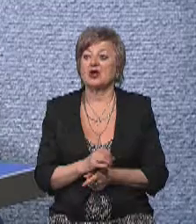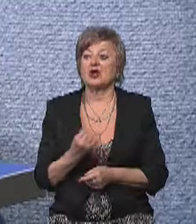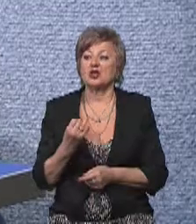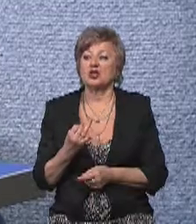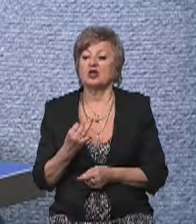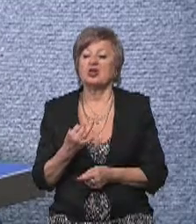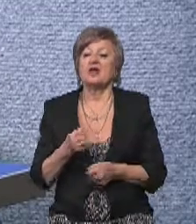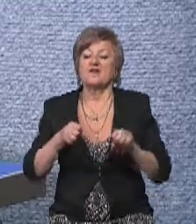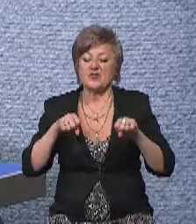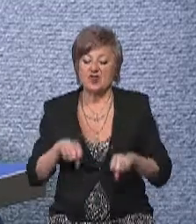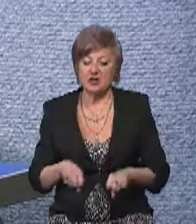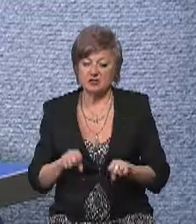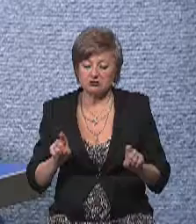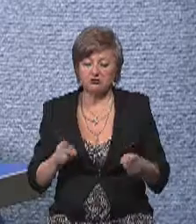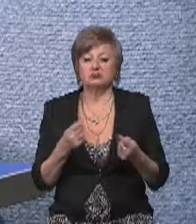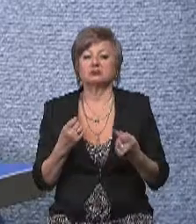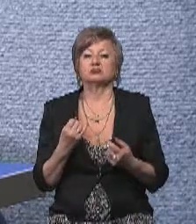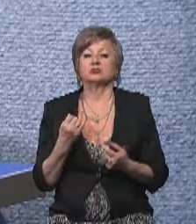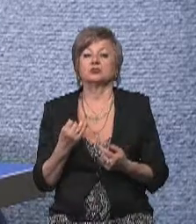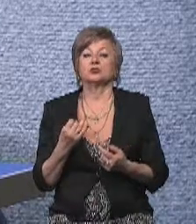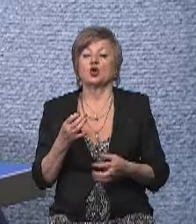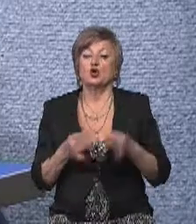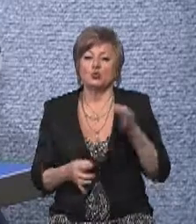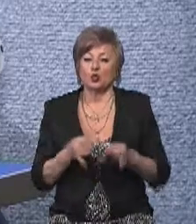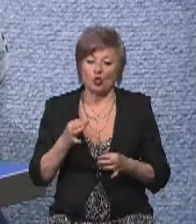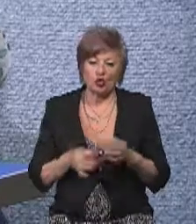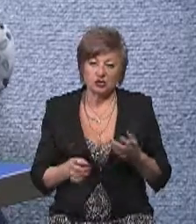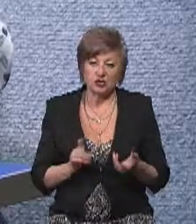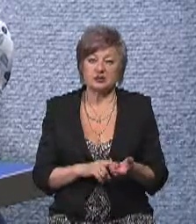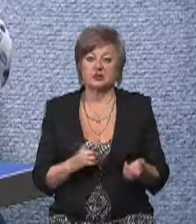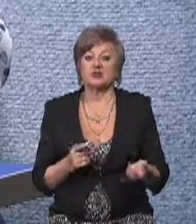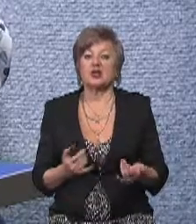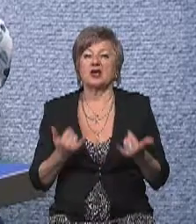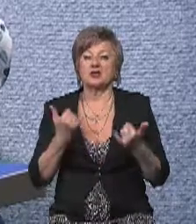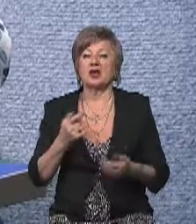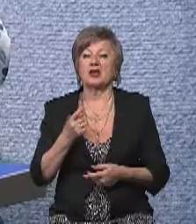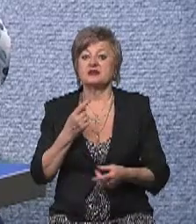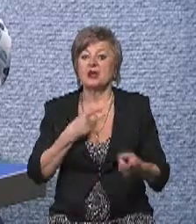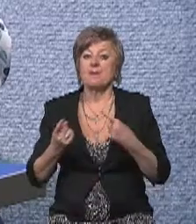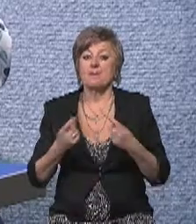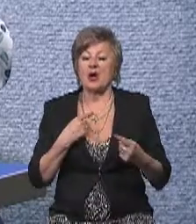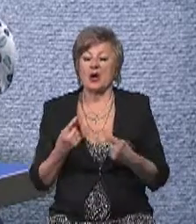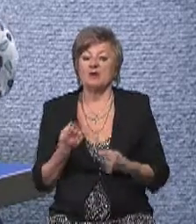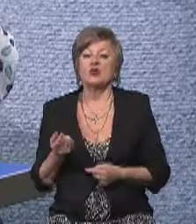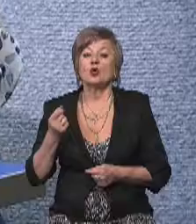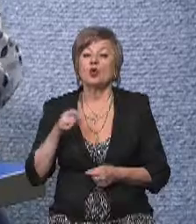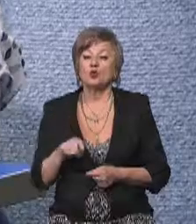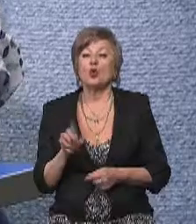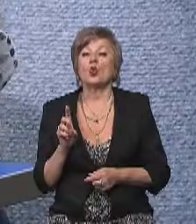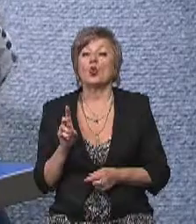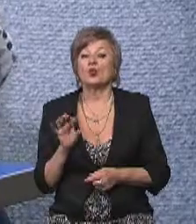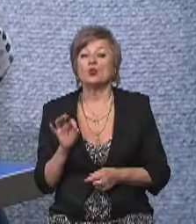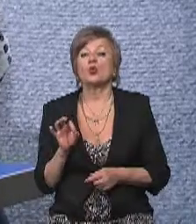формування і влади, і системи судочинства, і всього іншого. Зараз ми поговоримо конкретніше про це, але от, знаєте, ви